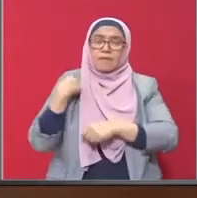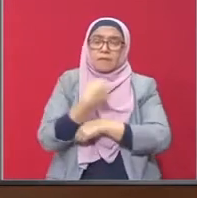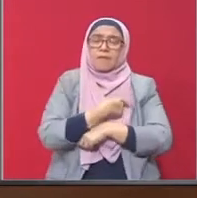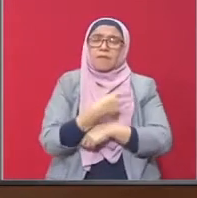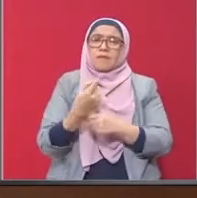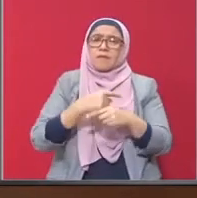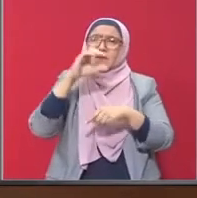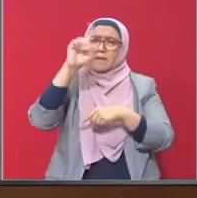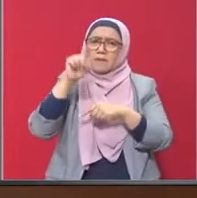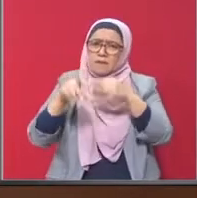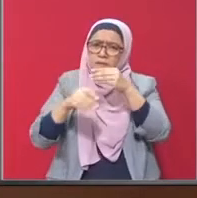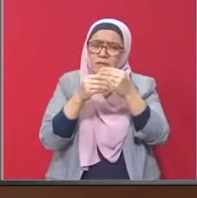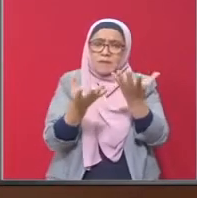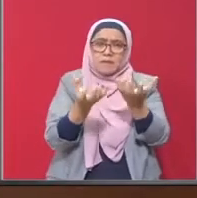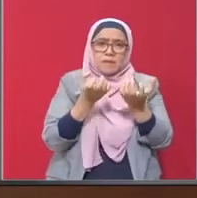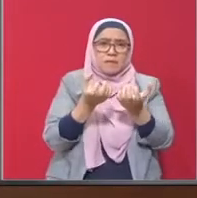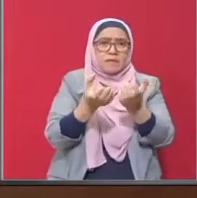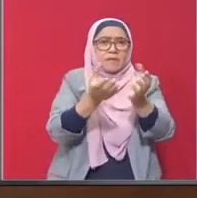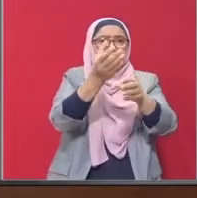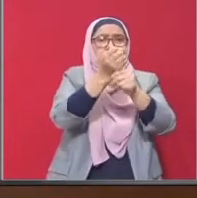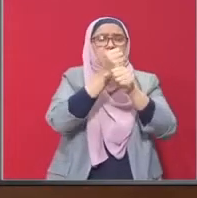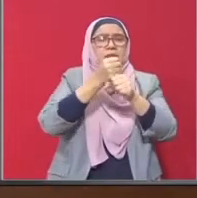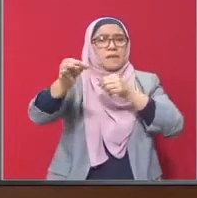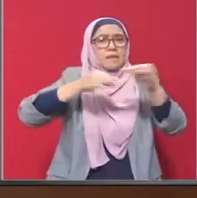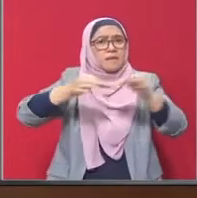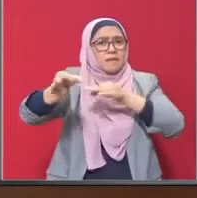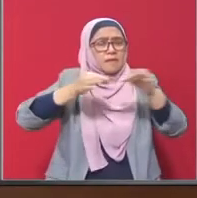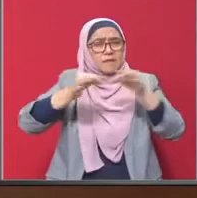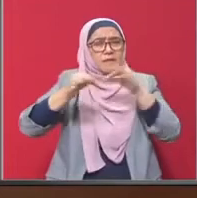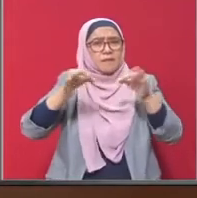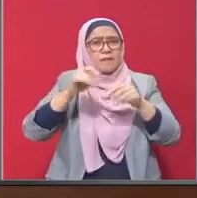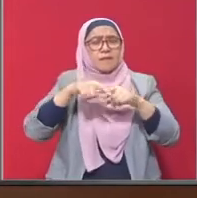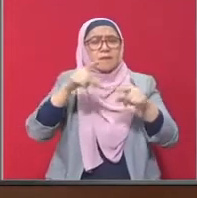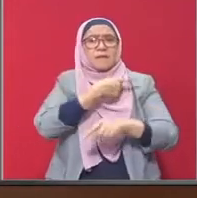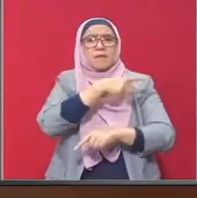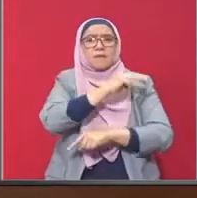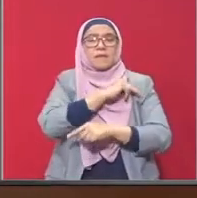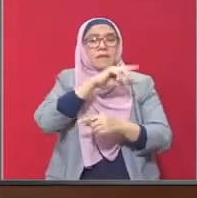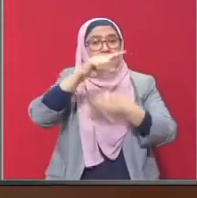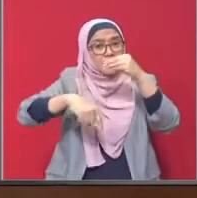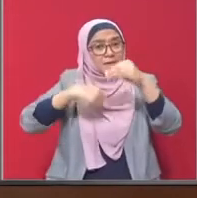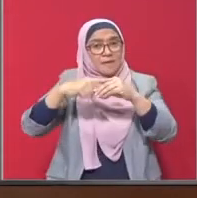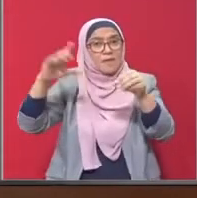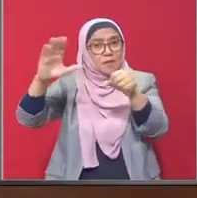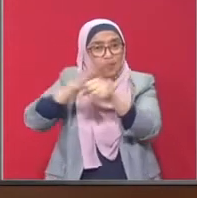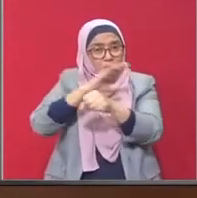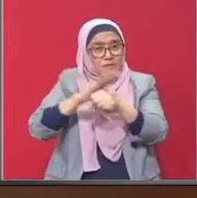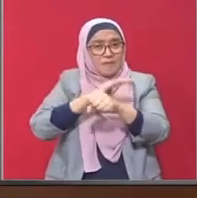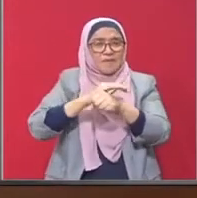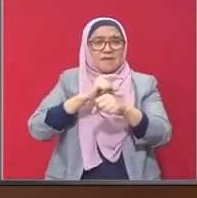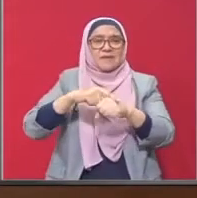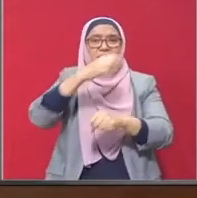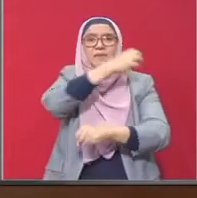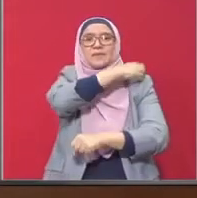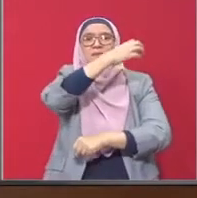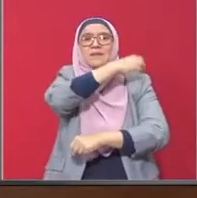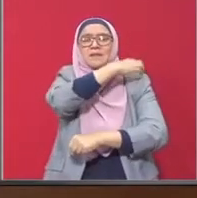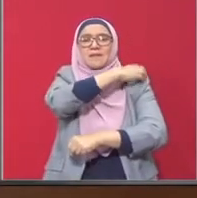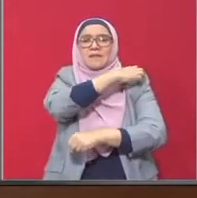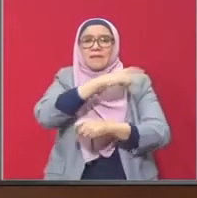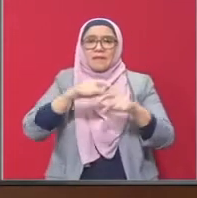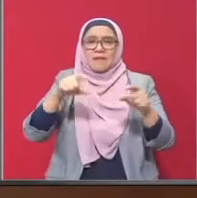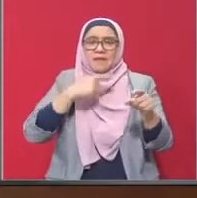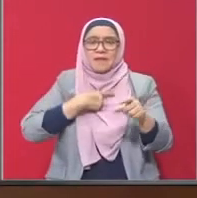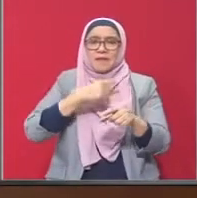penjelasan pihak Kementerian mengenai kecukupan pegawai penguasaan setel smase untuk